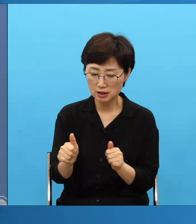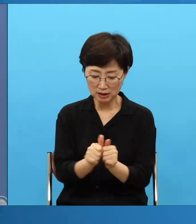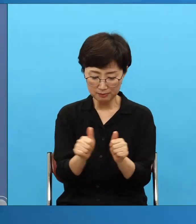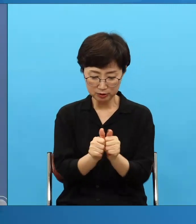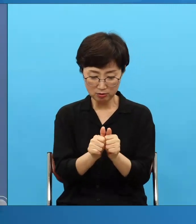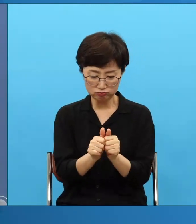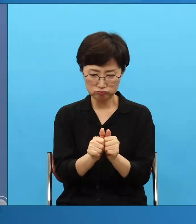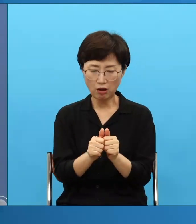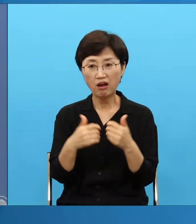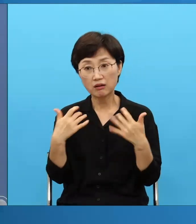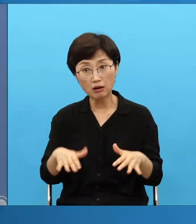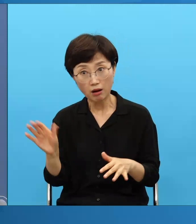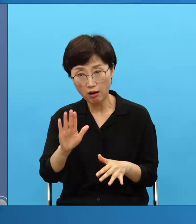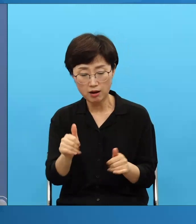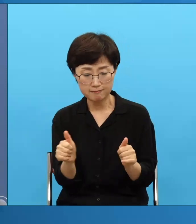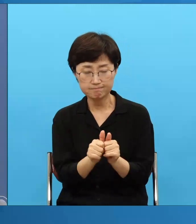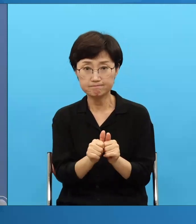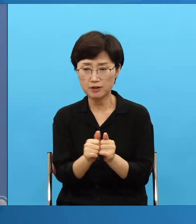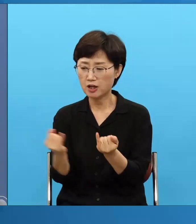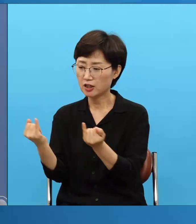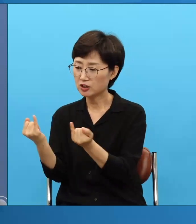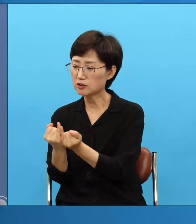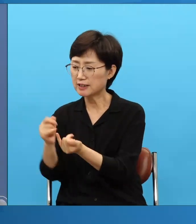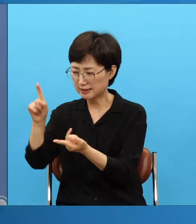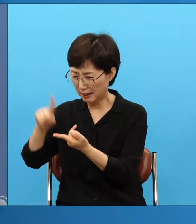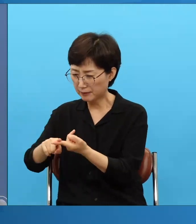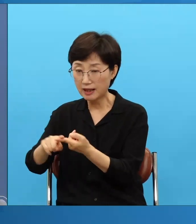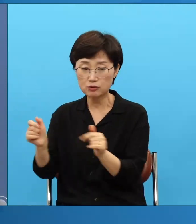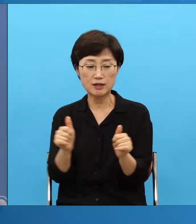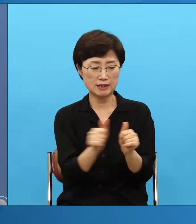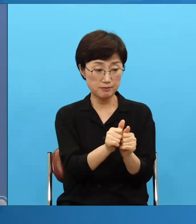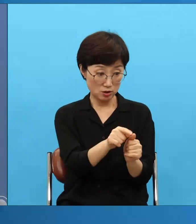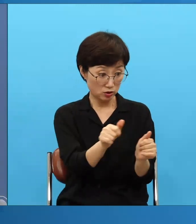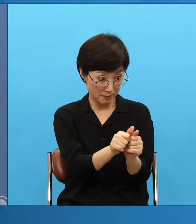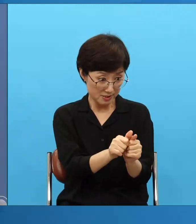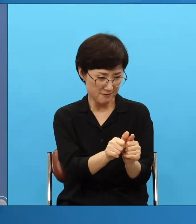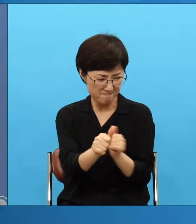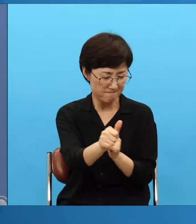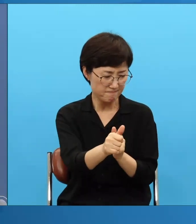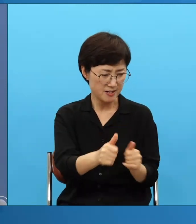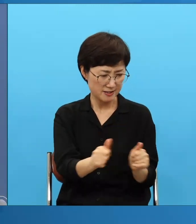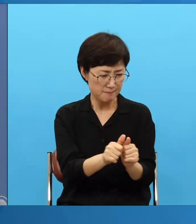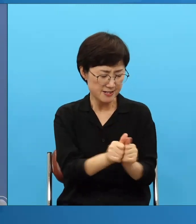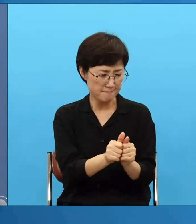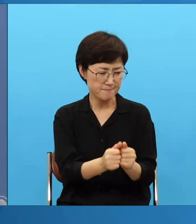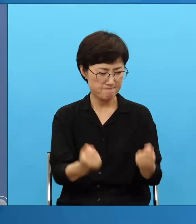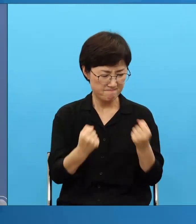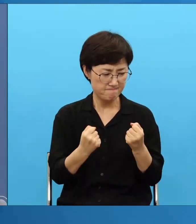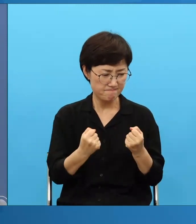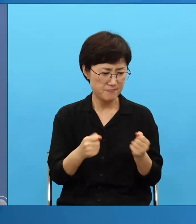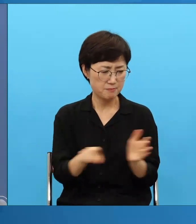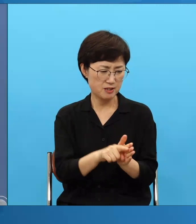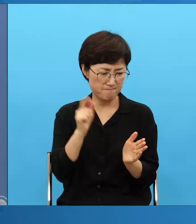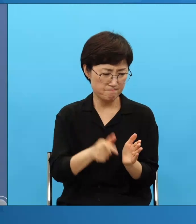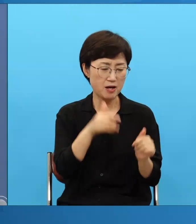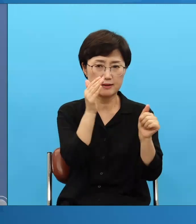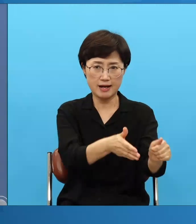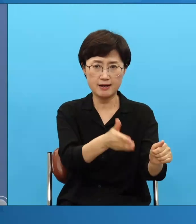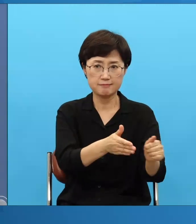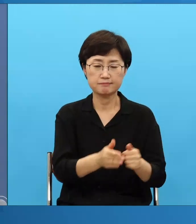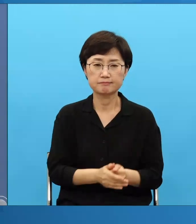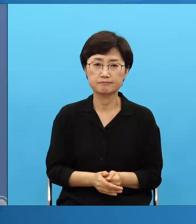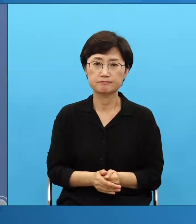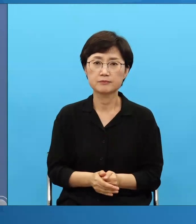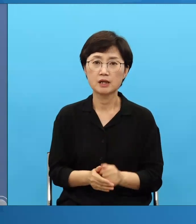And then why should you be like men? Because 여자 you 같으면 are 여자답게 men. 강건해라 그랬겠죠. And then if you're like women, you should say that you should be courageous 14절 like 이렇게 women. 말했어요. And then in